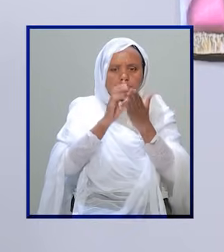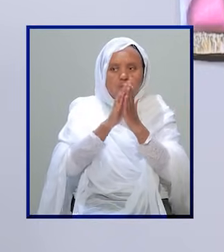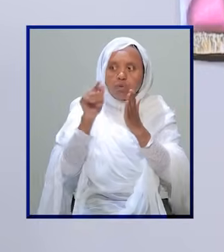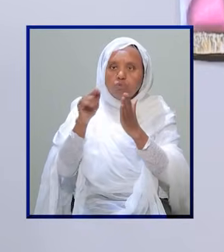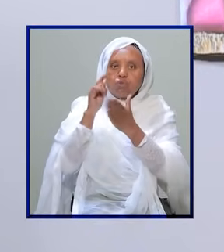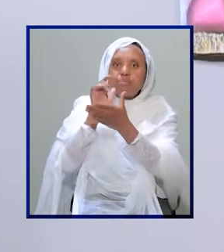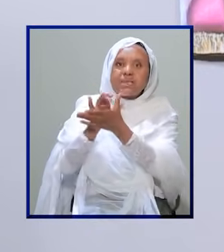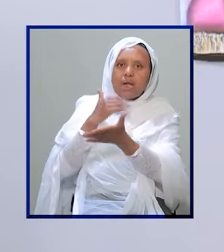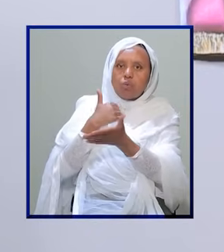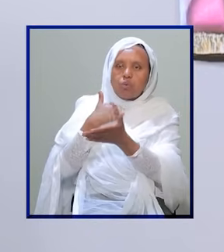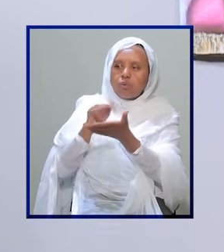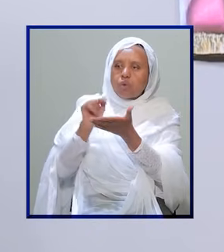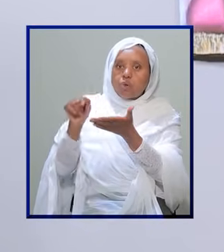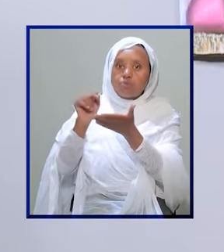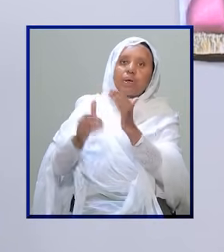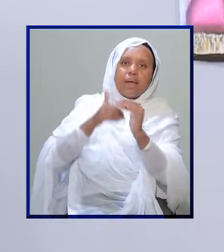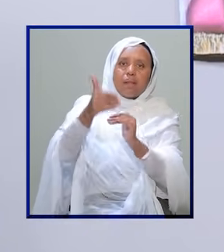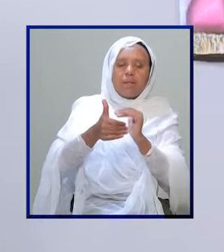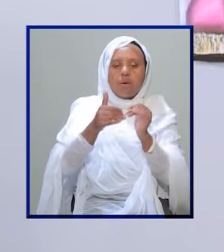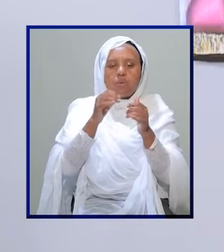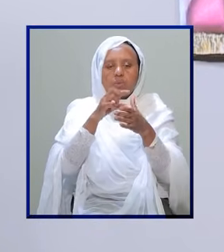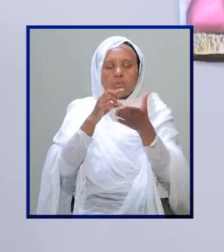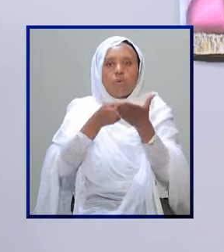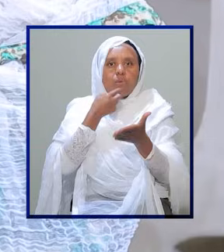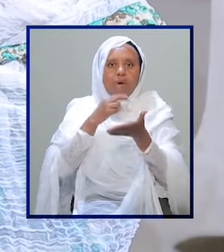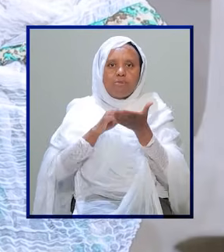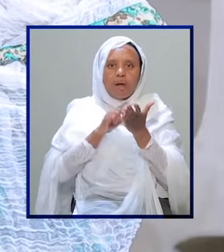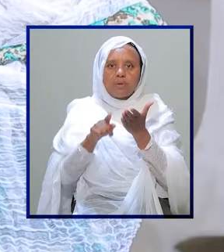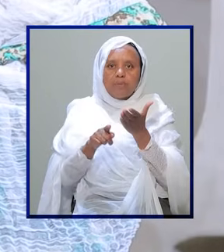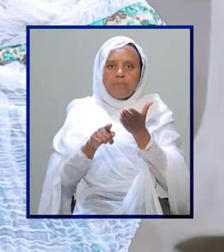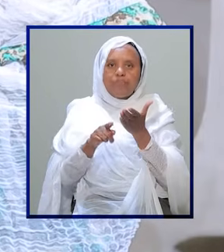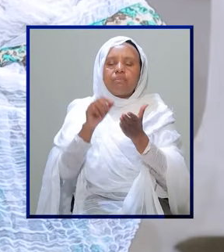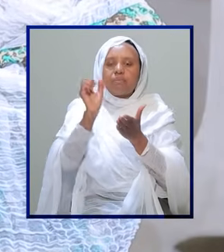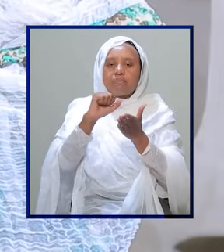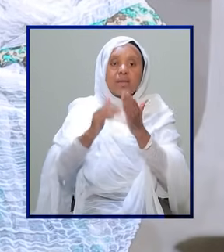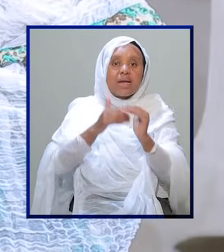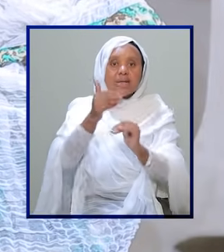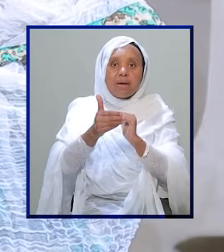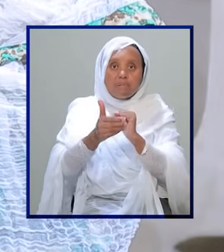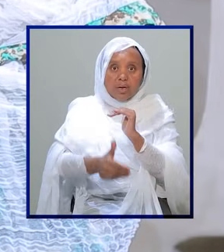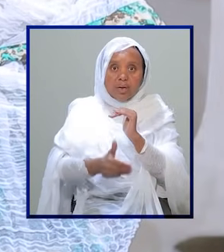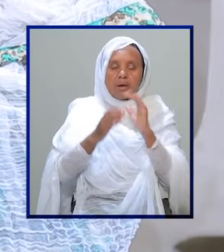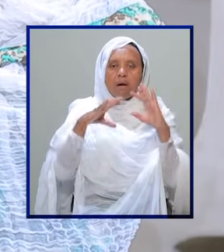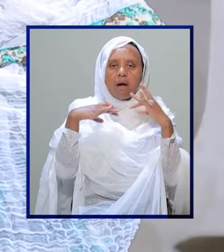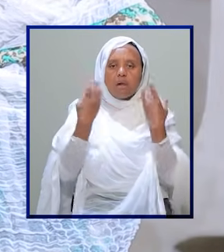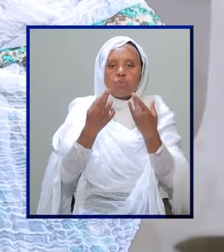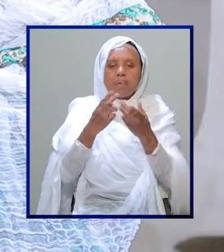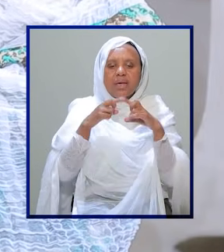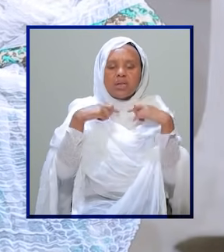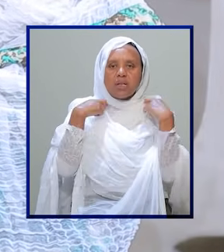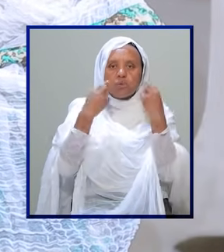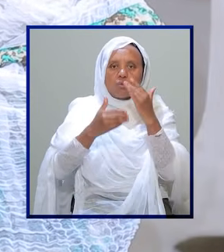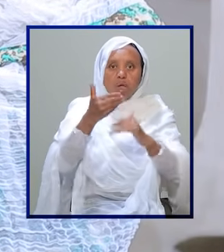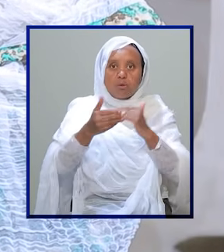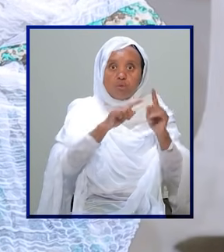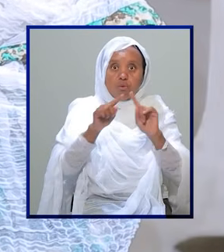ሚስቶች ደግሞ አሉ። እነሱ ከዛ በመቀጠል ስጋ ወደሙ ይቀበላሉ። አዎ ከዛ በመቀጠል ከካህናቱ ወይም ከቀሳውስቱ